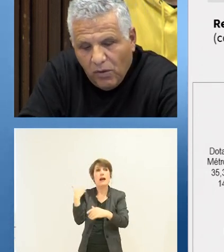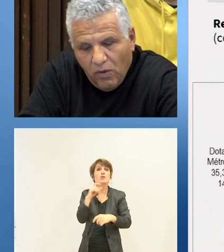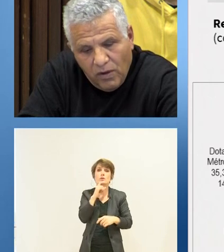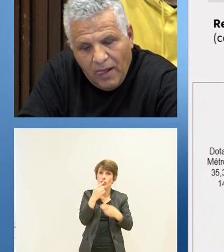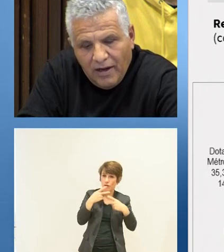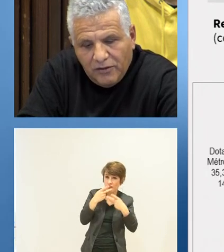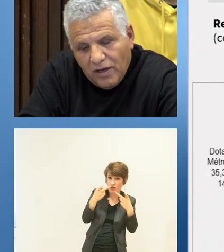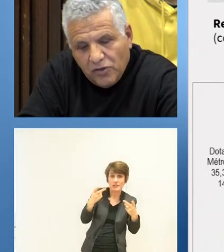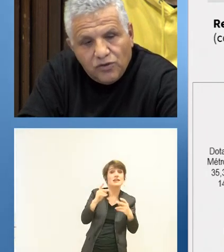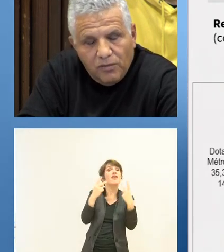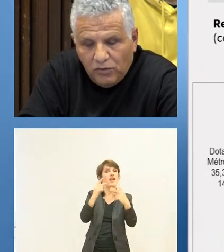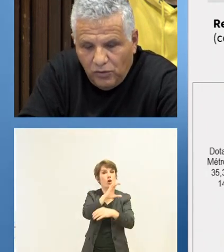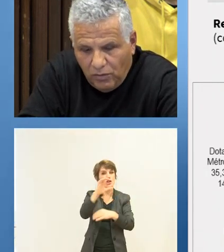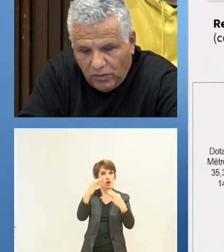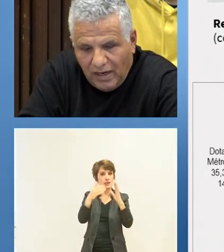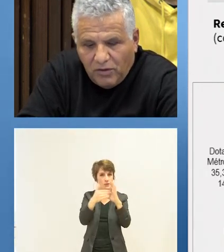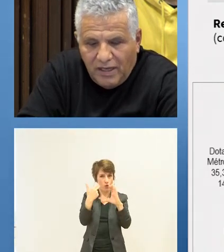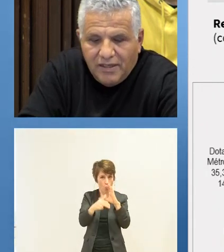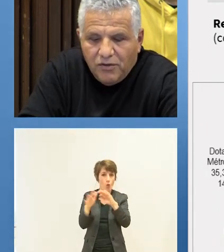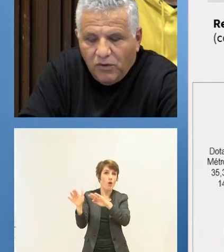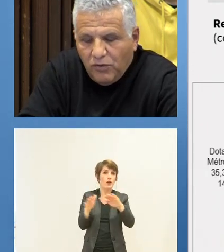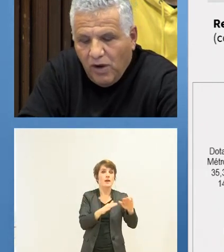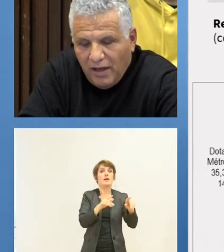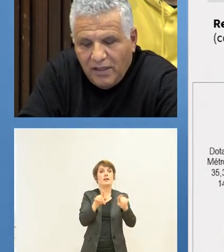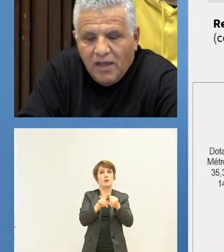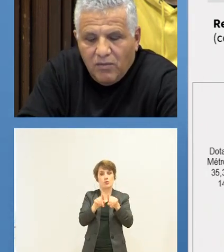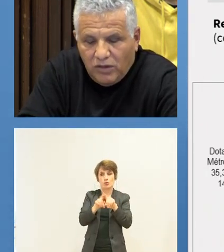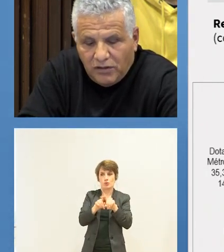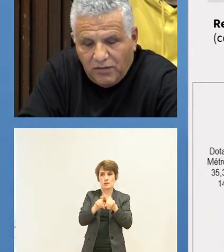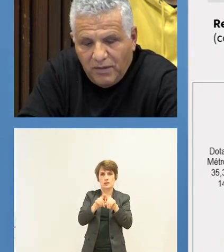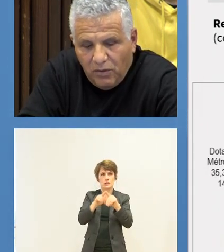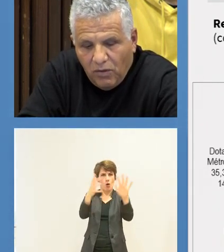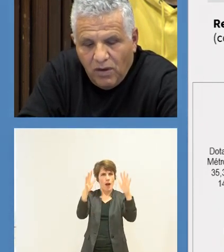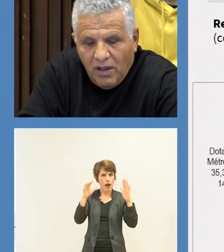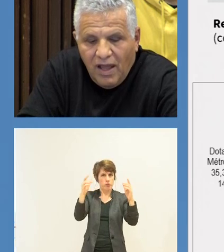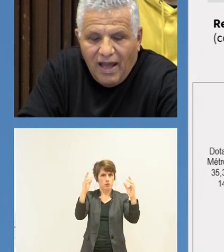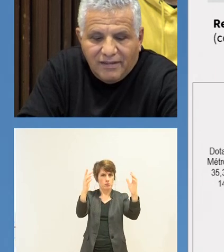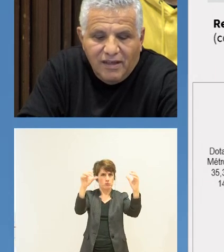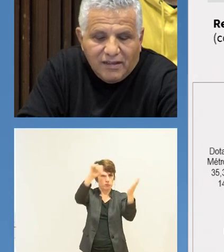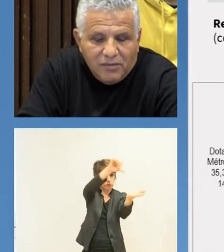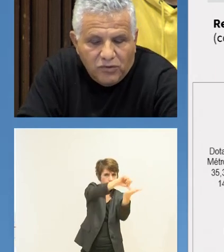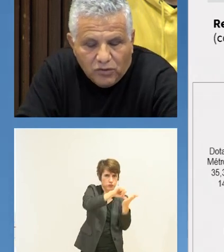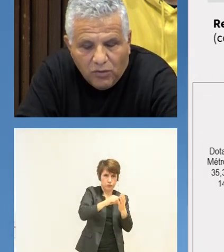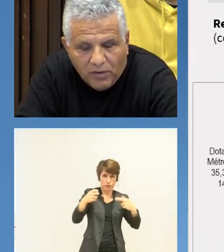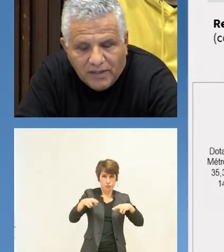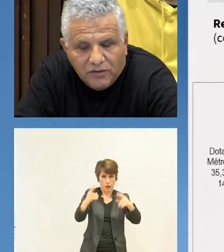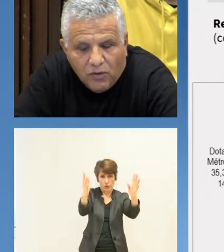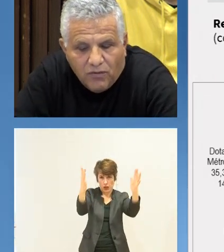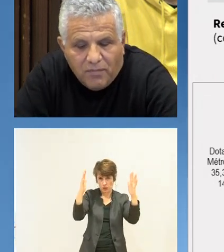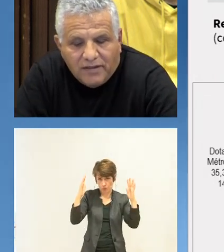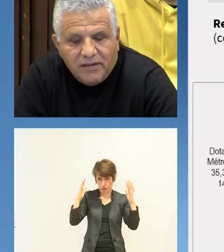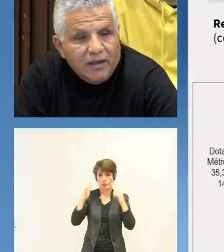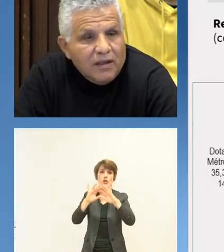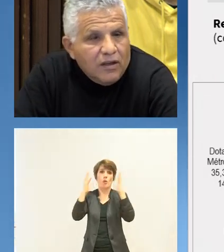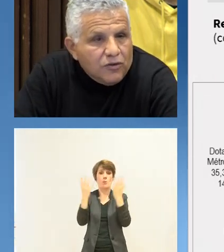son 10 mille euros et de l'ajustement du nombre d'arbres d'alignement de voirie pour 80000 euros ainsi l'attribution compensation